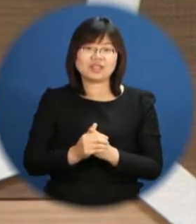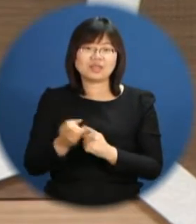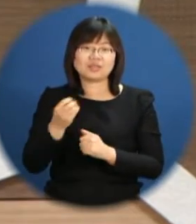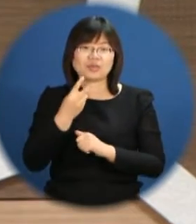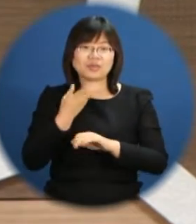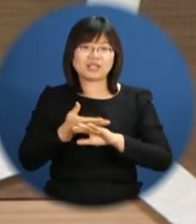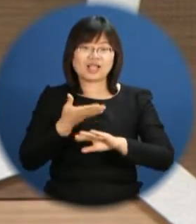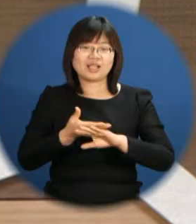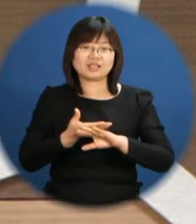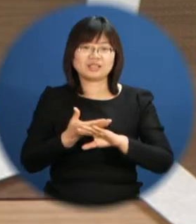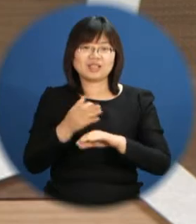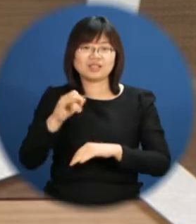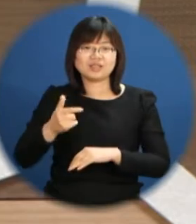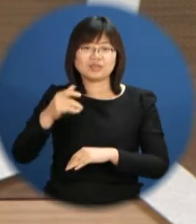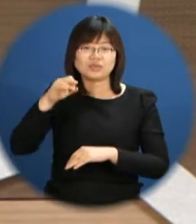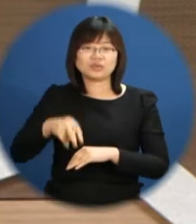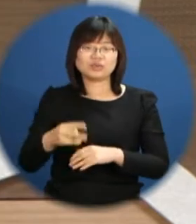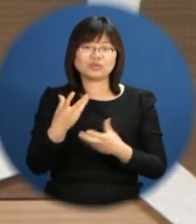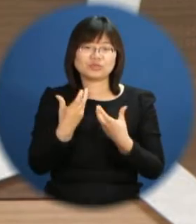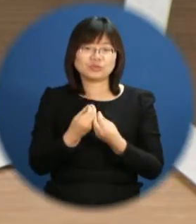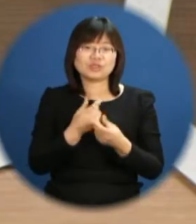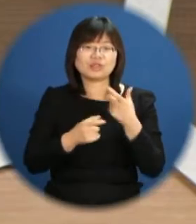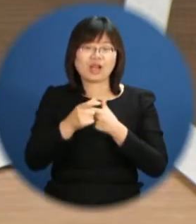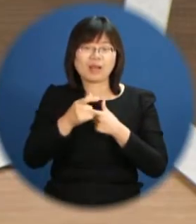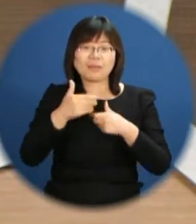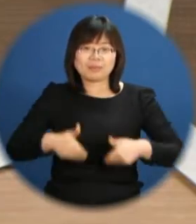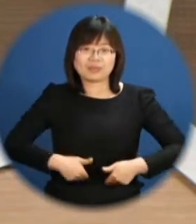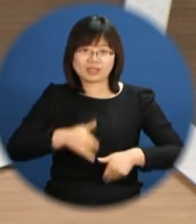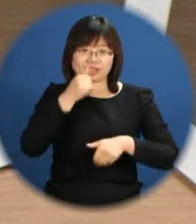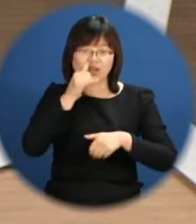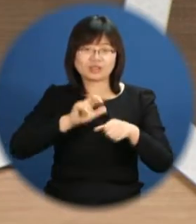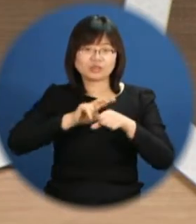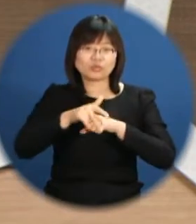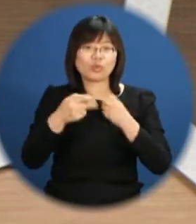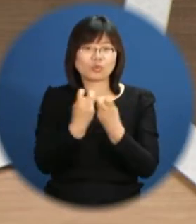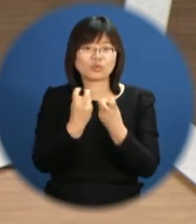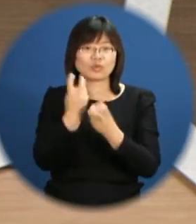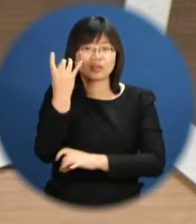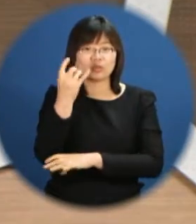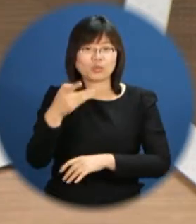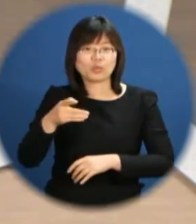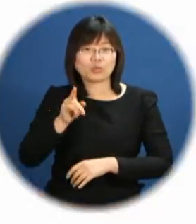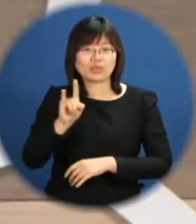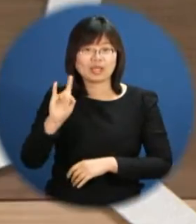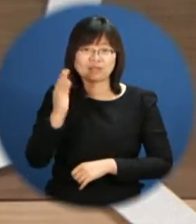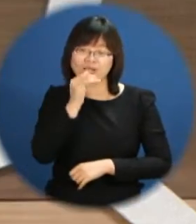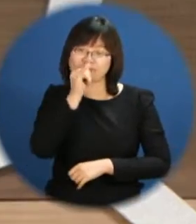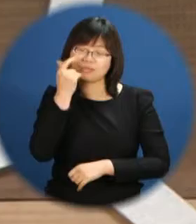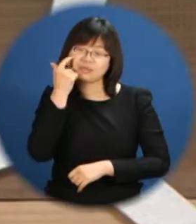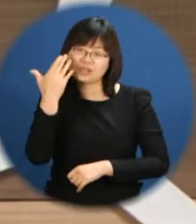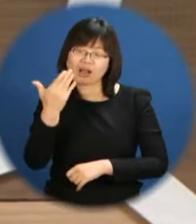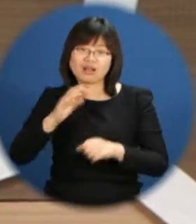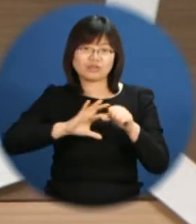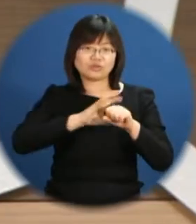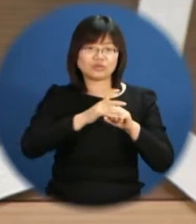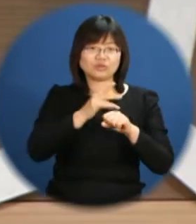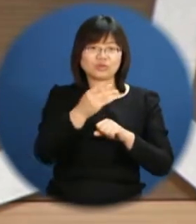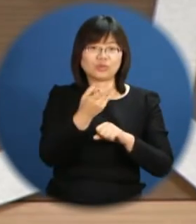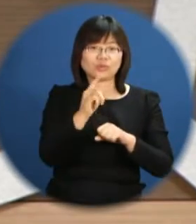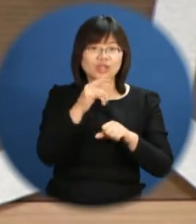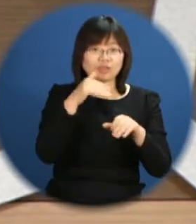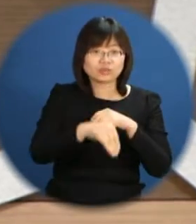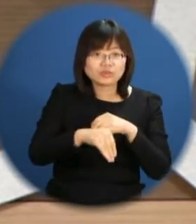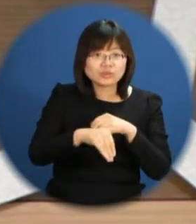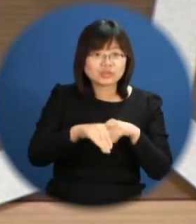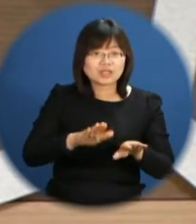다른 우유를 정할 필요가 있다고 보는데요 지구가 어떻게 해서 초대가 될 수 있는 둥근 지구 위에 토대 주